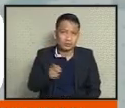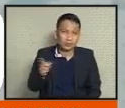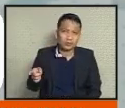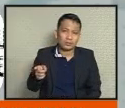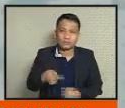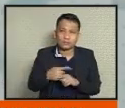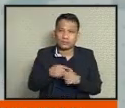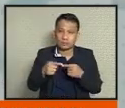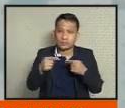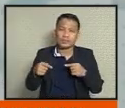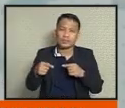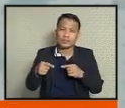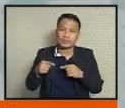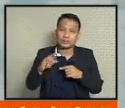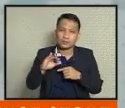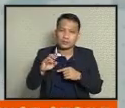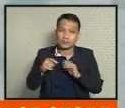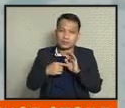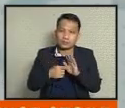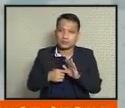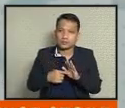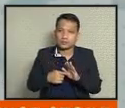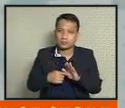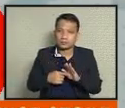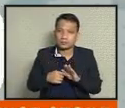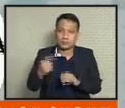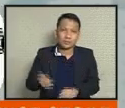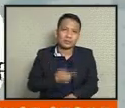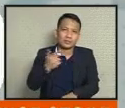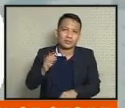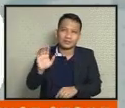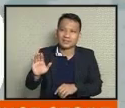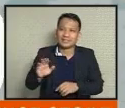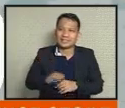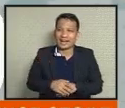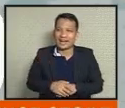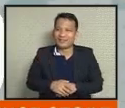ng taga-anti-cybercrime. Opo, ang tagal pala nun. Oo, ang tagal.